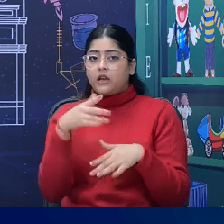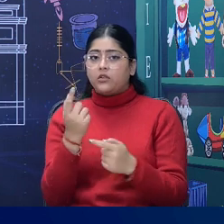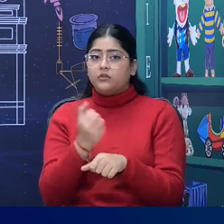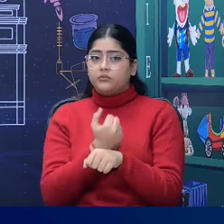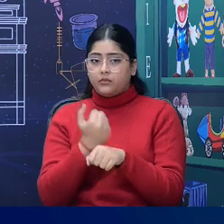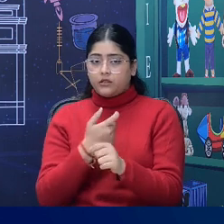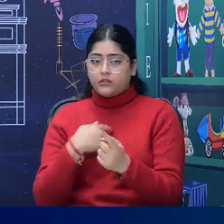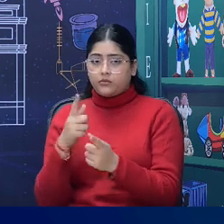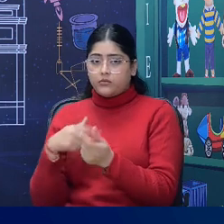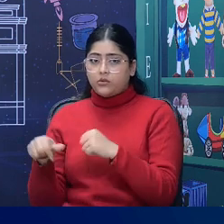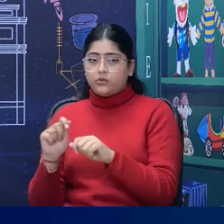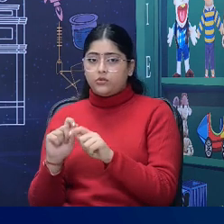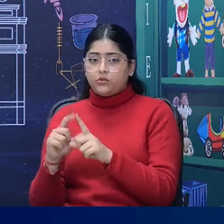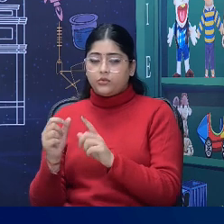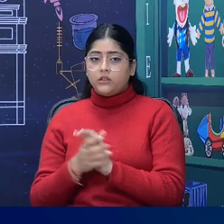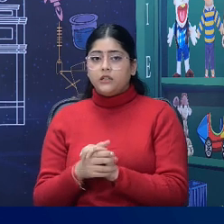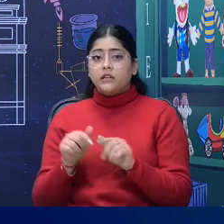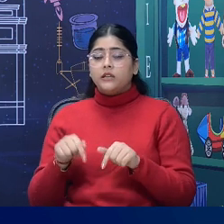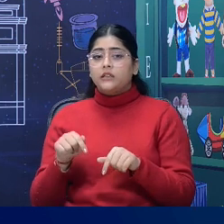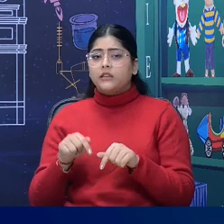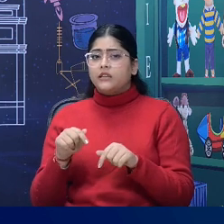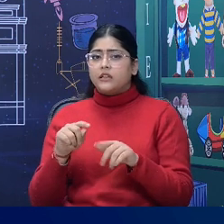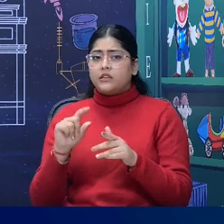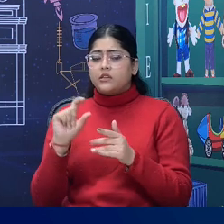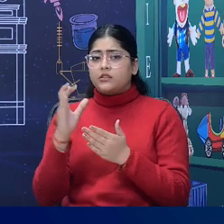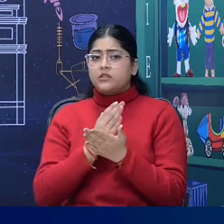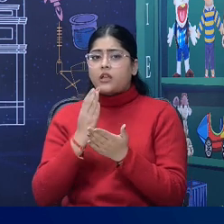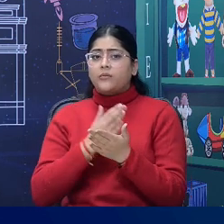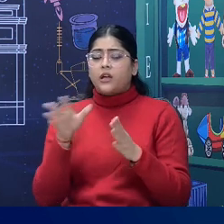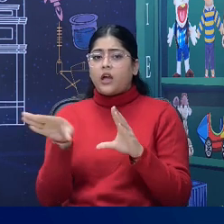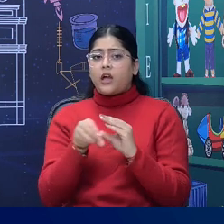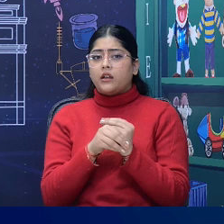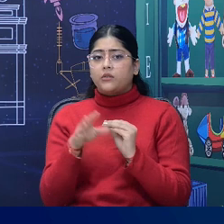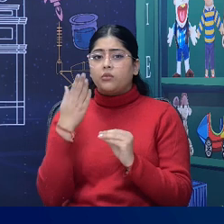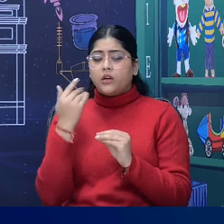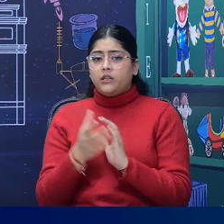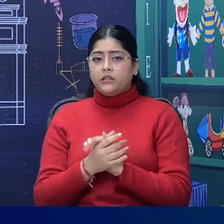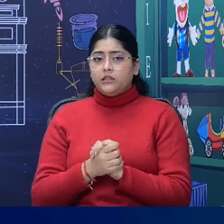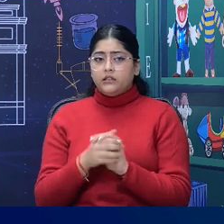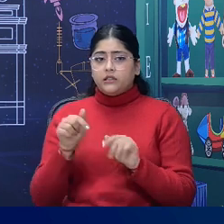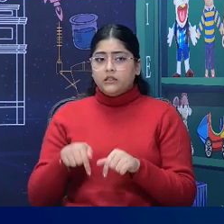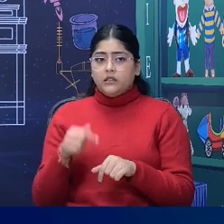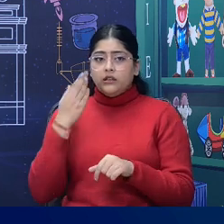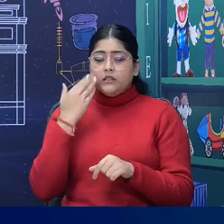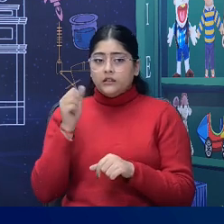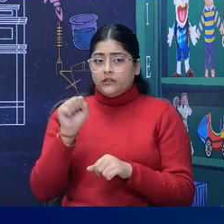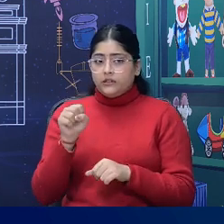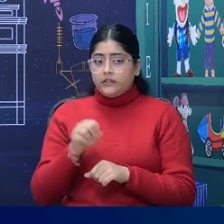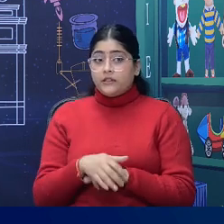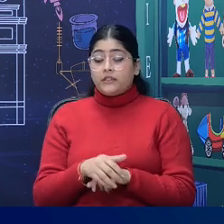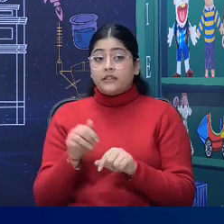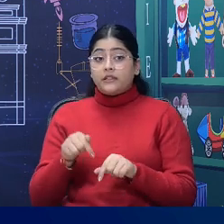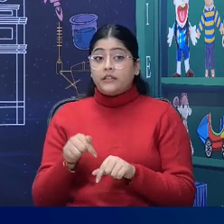जानते हैं कि यह चैप्टर पाठ्य पुस्तक में क्यों शामिल किया गया है जी मैम यह पाठ्य पुस्तक में शामिल किया गया है क्योंकि यह महत्त्वपूर्ण